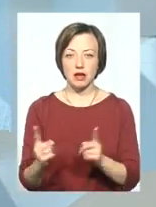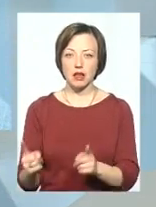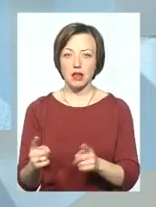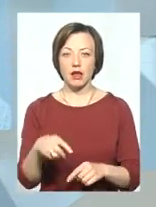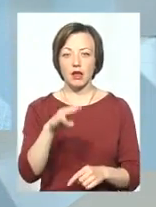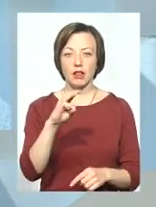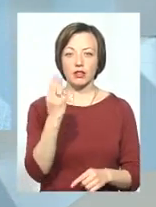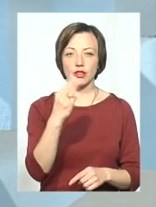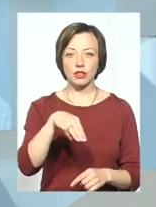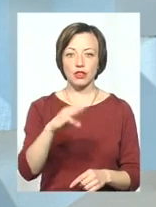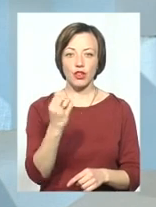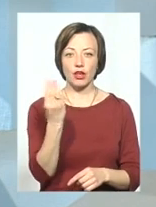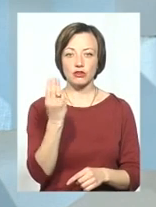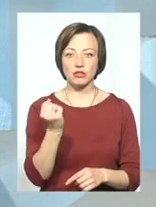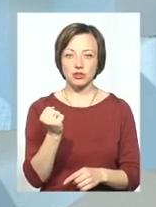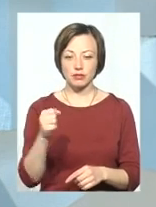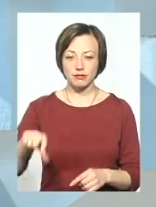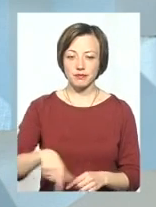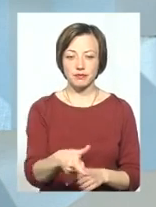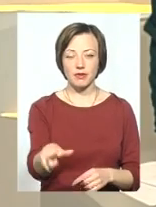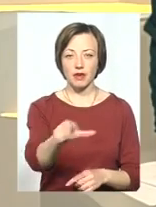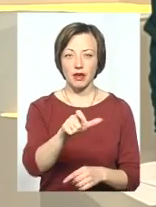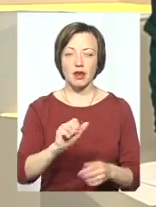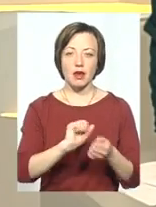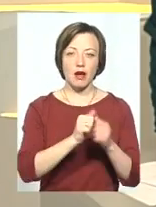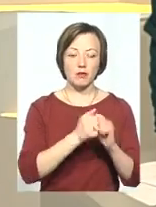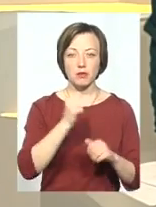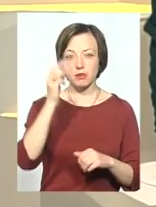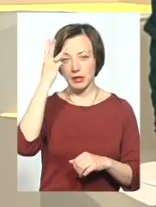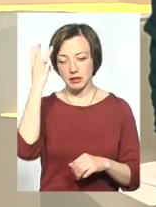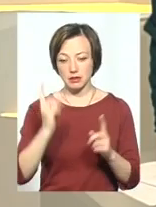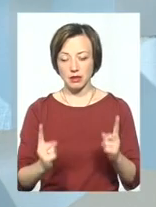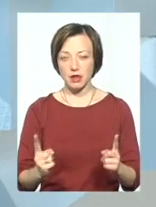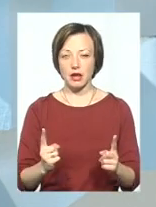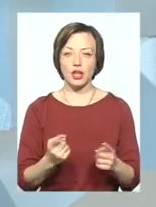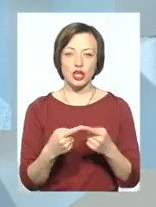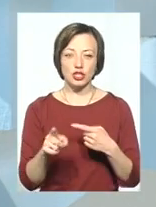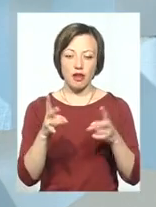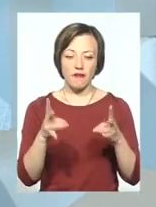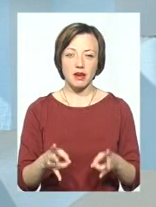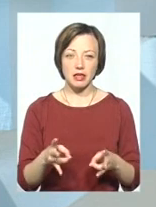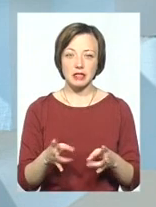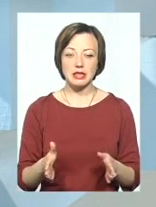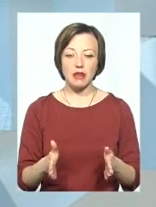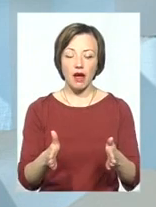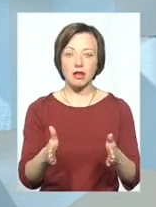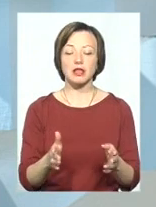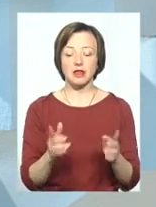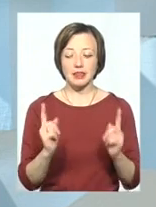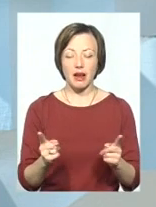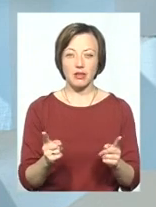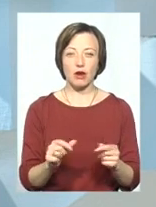Тещен язик, який знаходиться по дорозі між Хмельницьким і Кам'янцем-Подільським, інші аварійні ділянки. Окремі